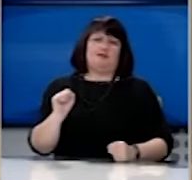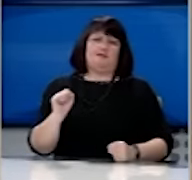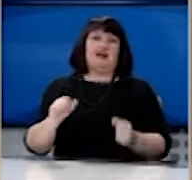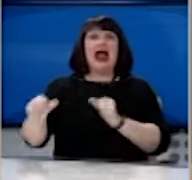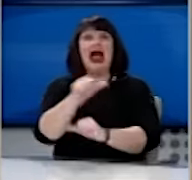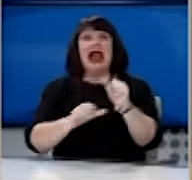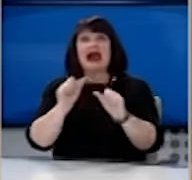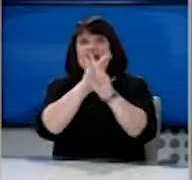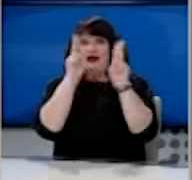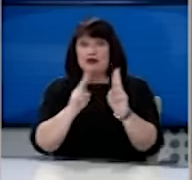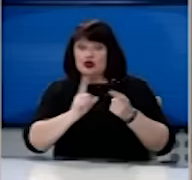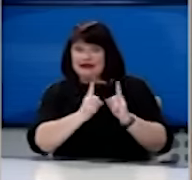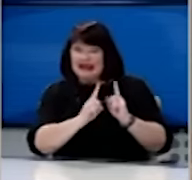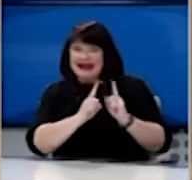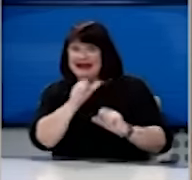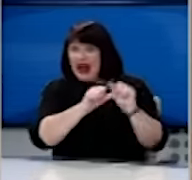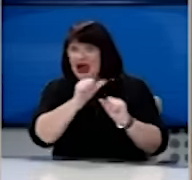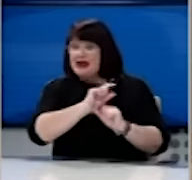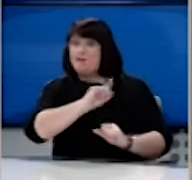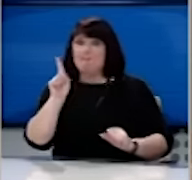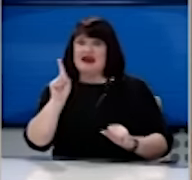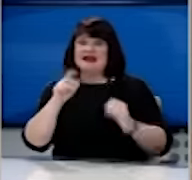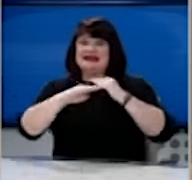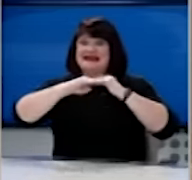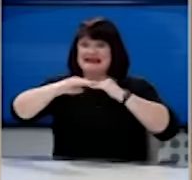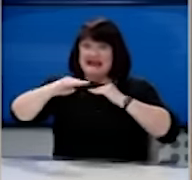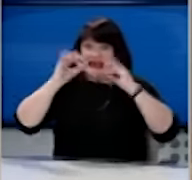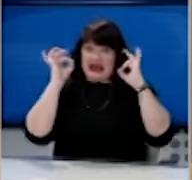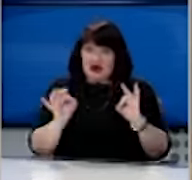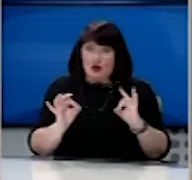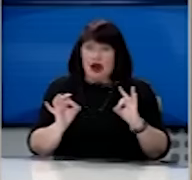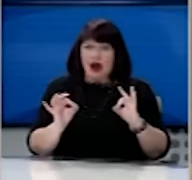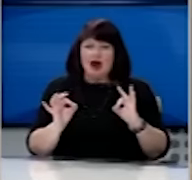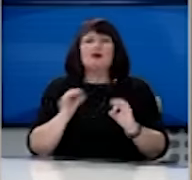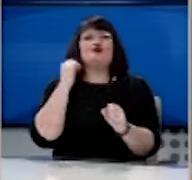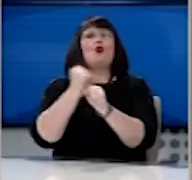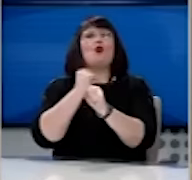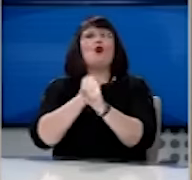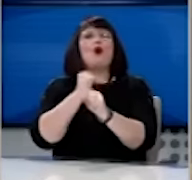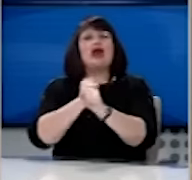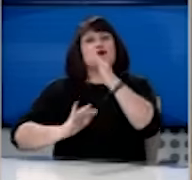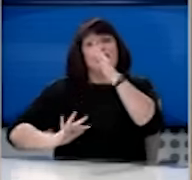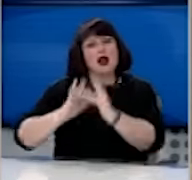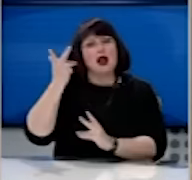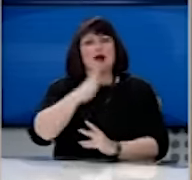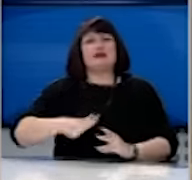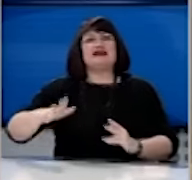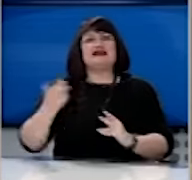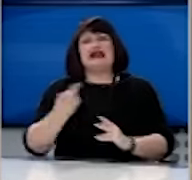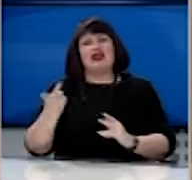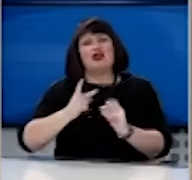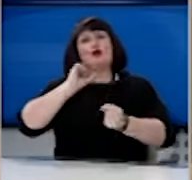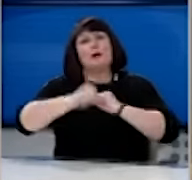αλλαγή διεθνών συνθήκων που καθορίζουν σύνορα και εργάζεται για την ανάπτυξη της κοινής πάλης των